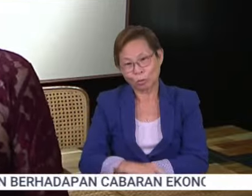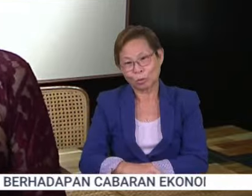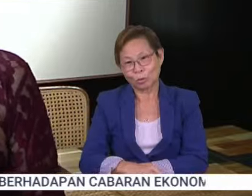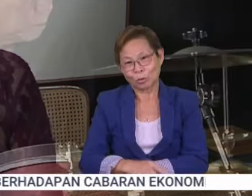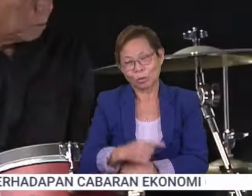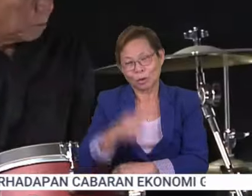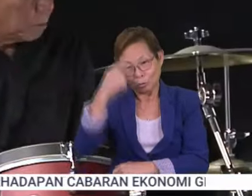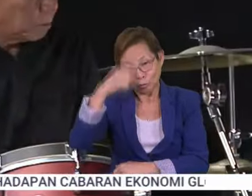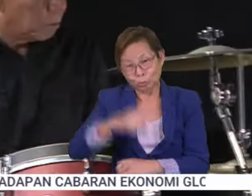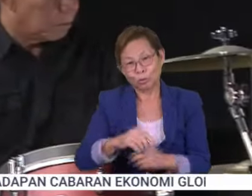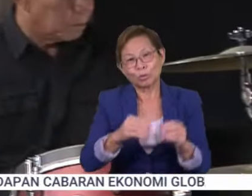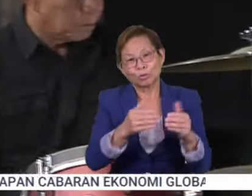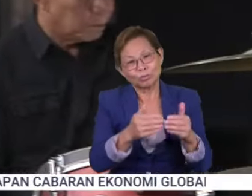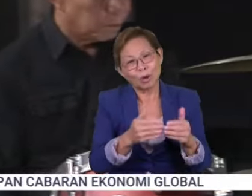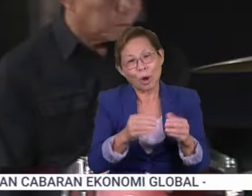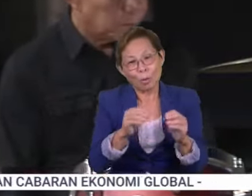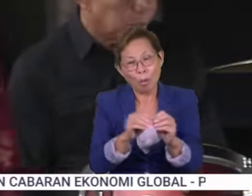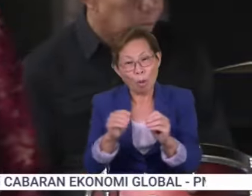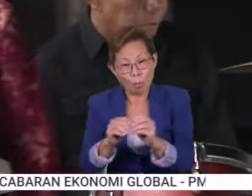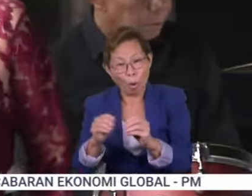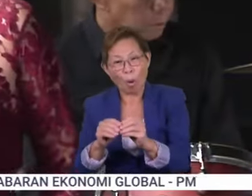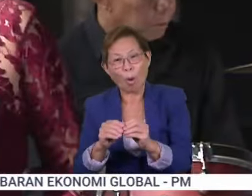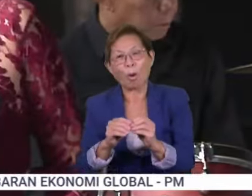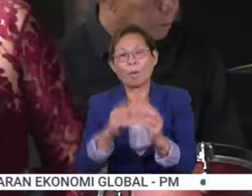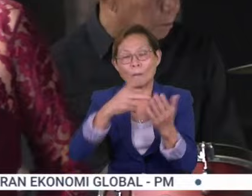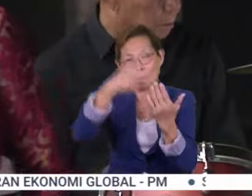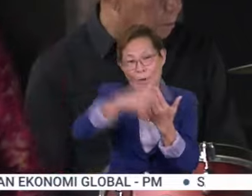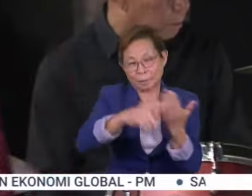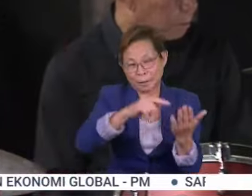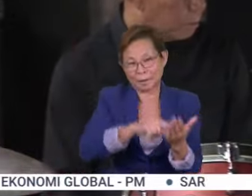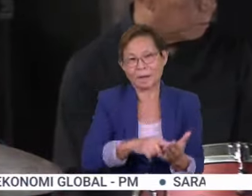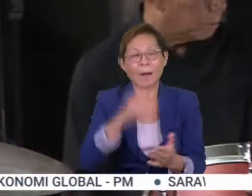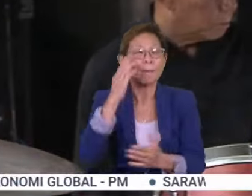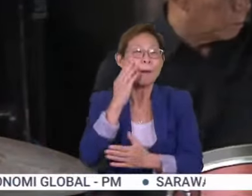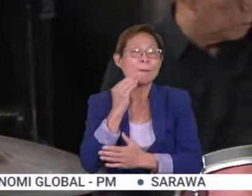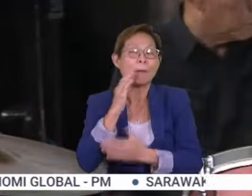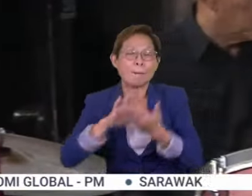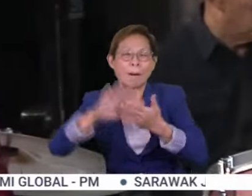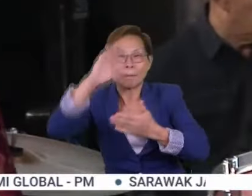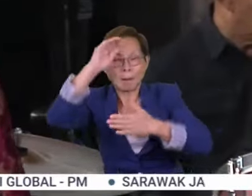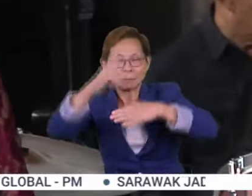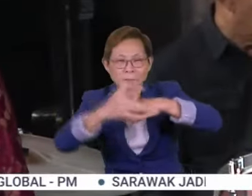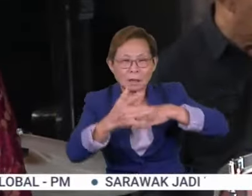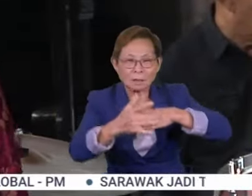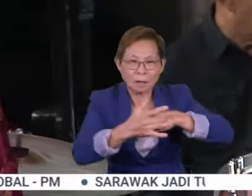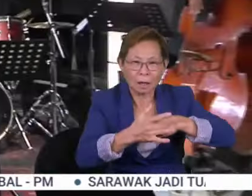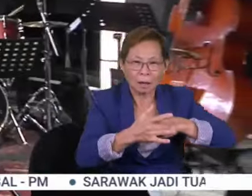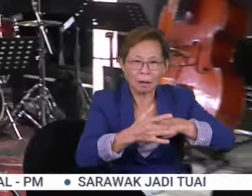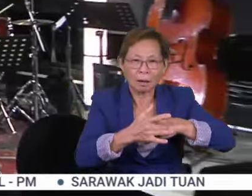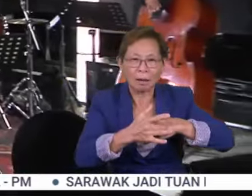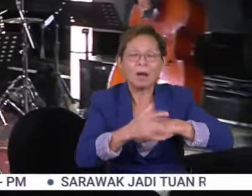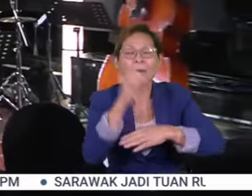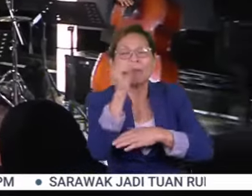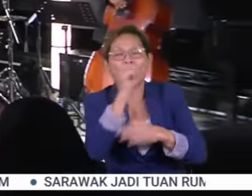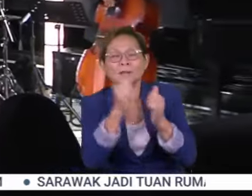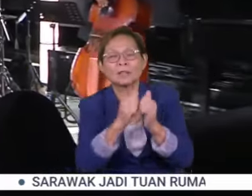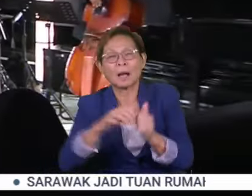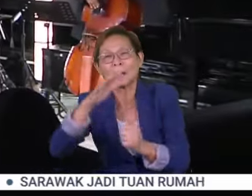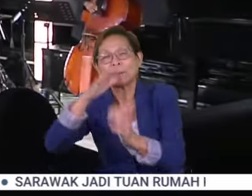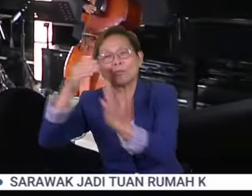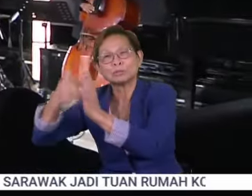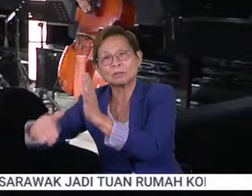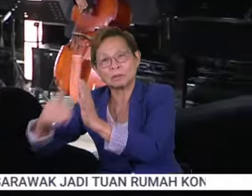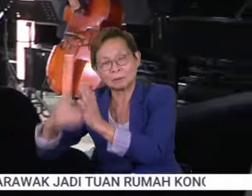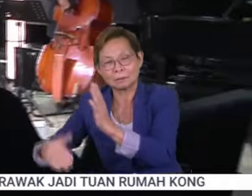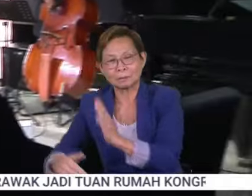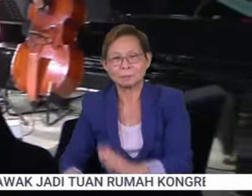memanjangkan siri ini. Rosita turut mengimbau pengalaman ketika mempelajari teknik-teknik nyanyian bersama ibu